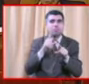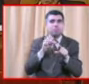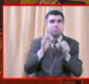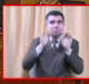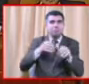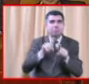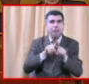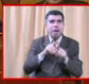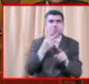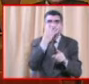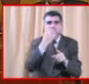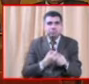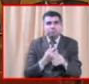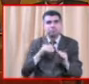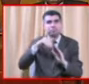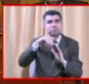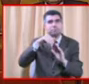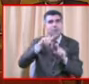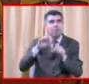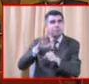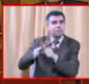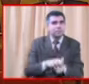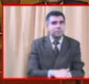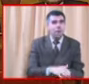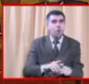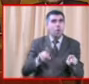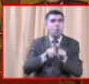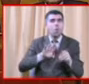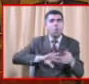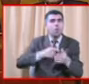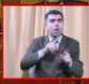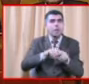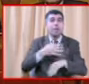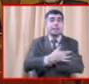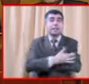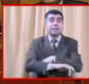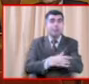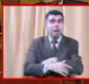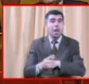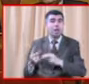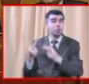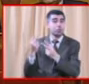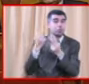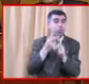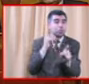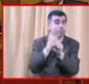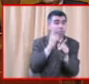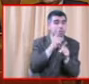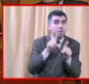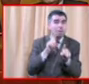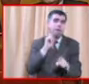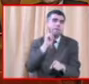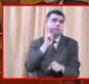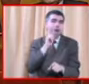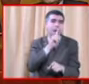استقبال لا أخلاقي. وراك تشوفوا في اليوتيوب في الصويرة بالضبط شحال ديال الناس، شحال ديال العيالات اللي كيجوا من البادية